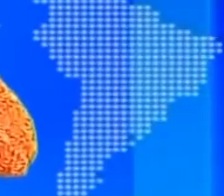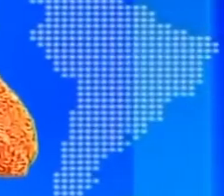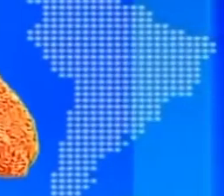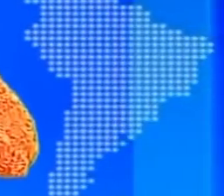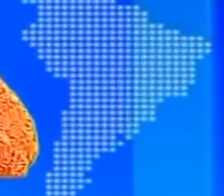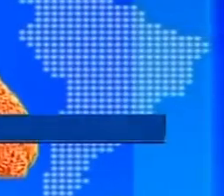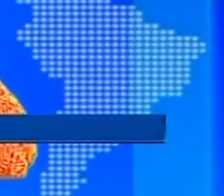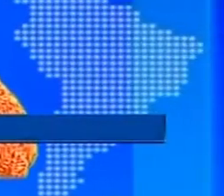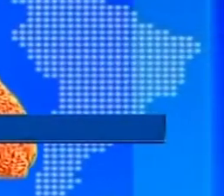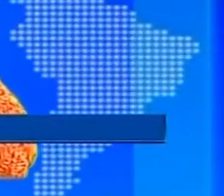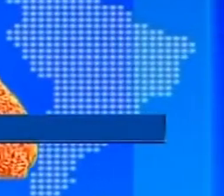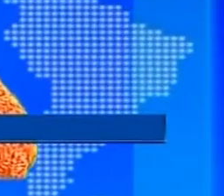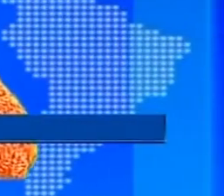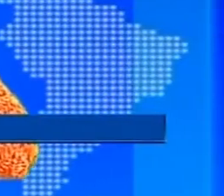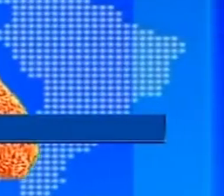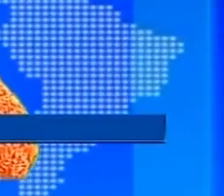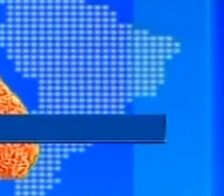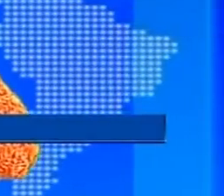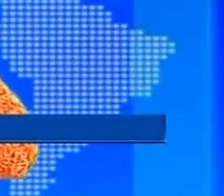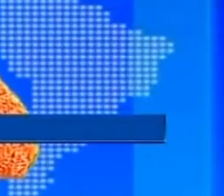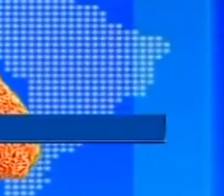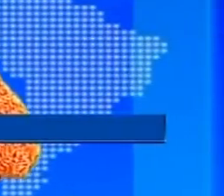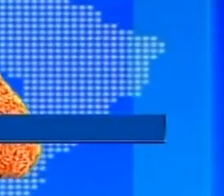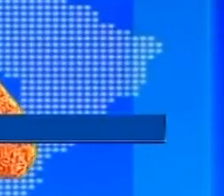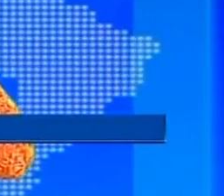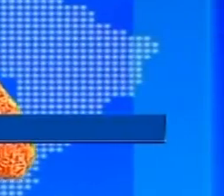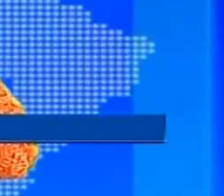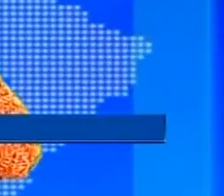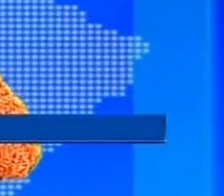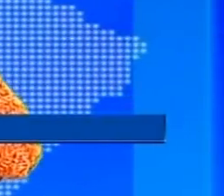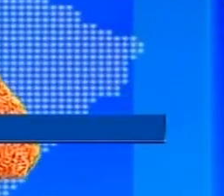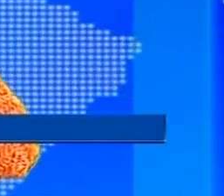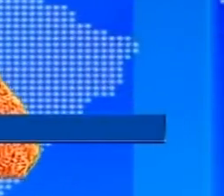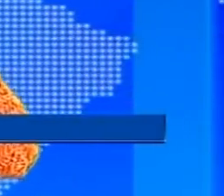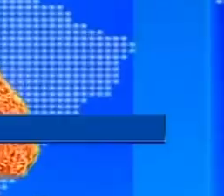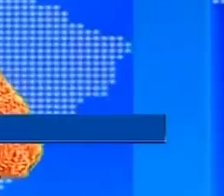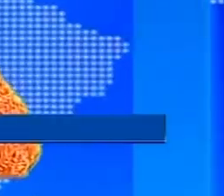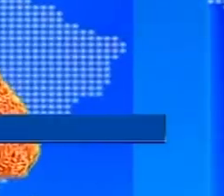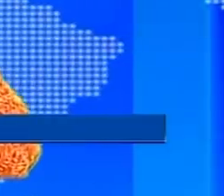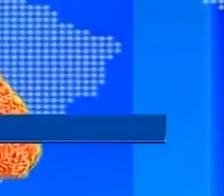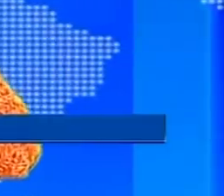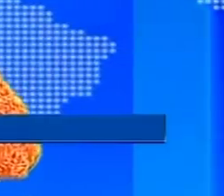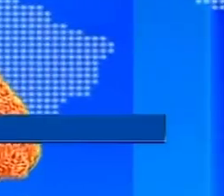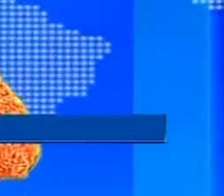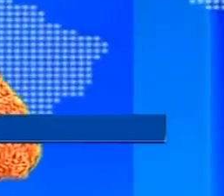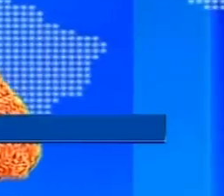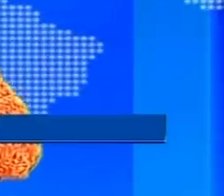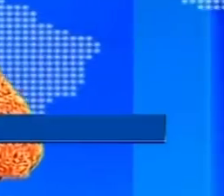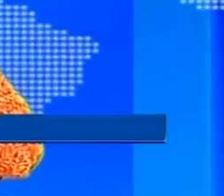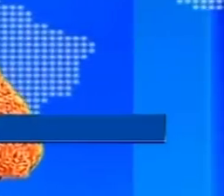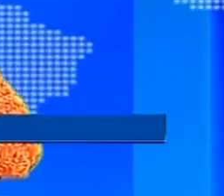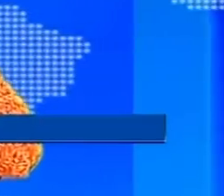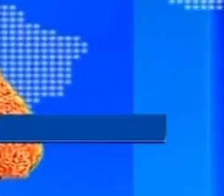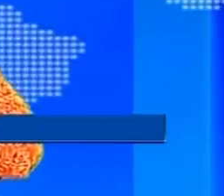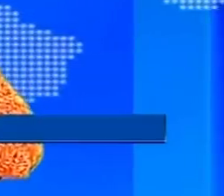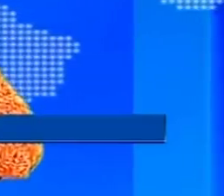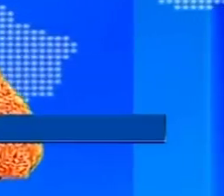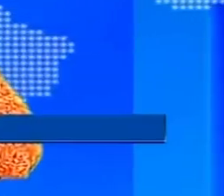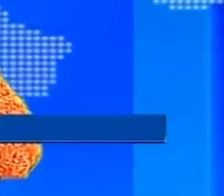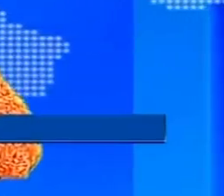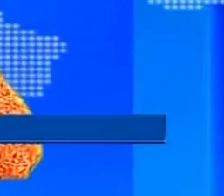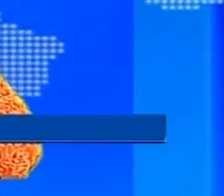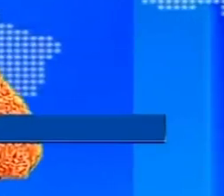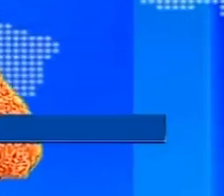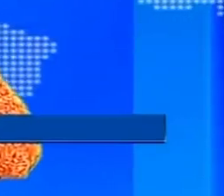de nous rejoindre sur la radio-télévision nationale pour ce rendez-vous du journal. Mesdames et messieurs, bonsoir. Au sommaire, la prison de